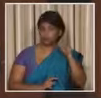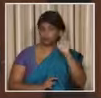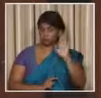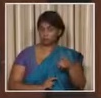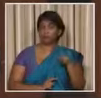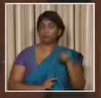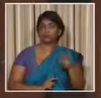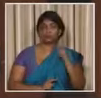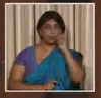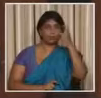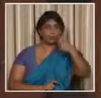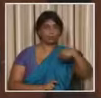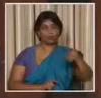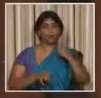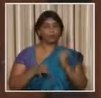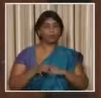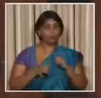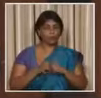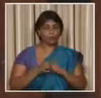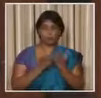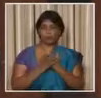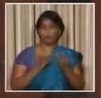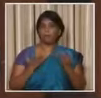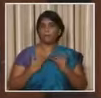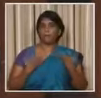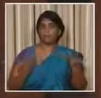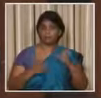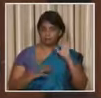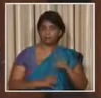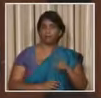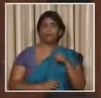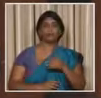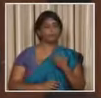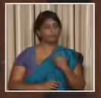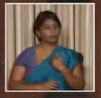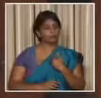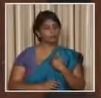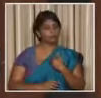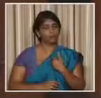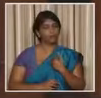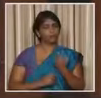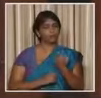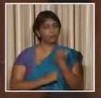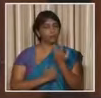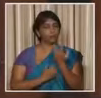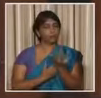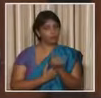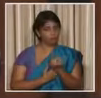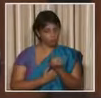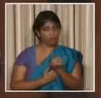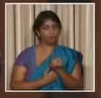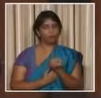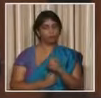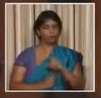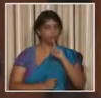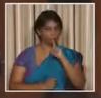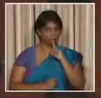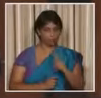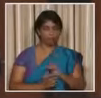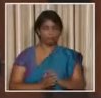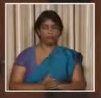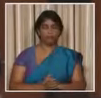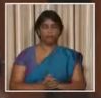மோசடி ஈடுபடுறதுக்கு மட்டுமே இவருடைய செயல்பாடு இருக்கின்றது. ஒரு பொறுப்பான அமைச்சராக அவர் வந்து பொறுமையாக இருந்தால் நல்ல அத்திரம் அததாவசேதி மே